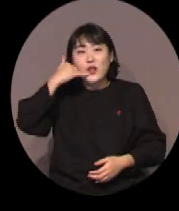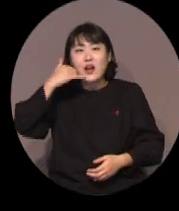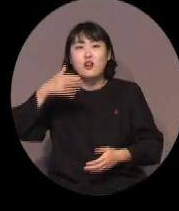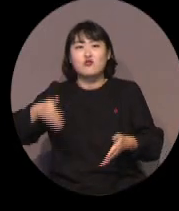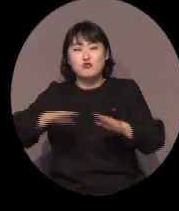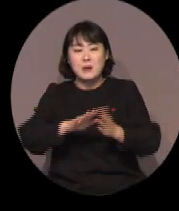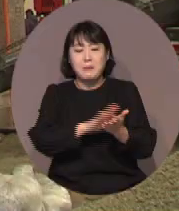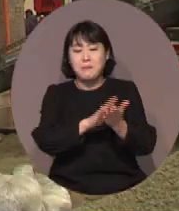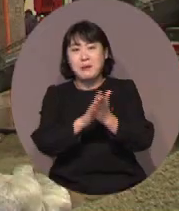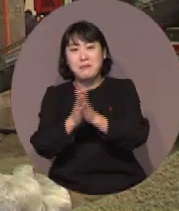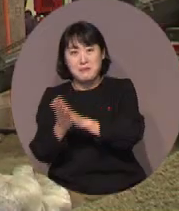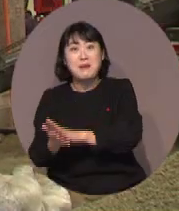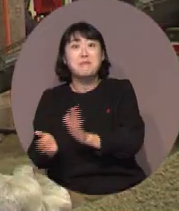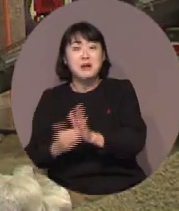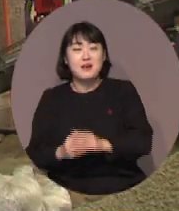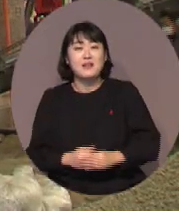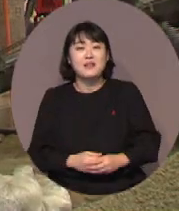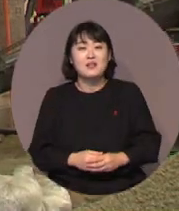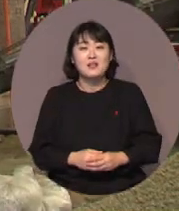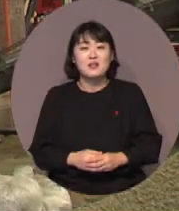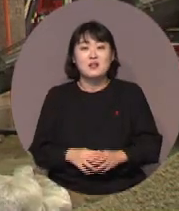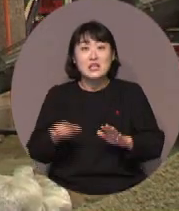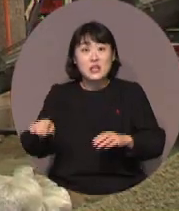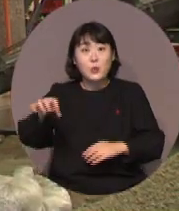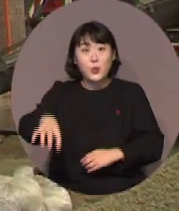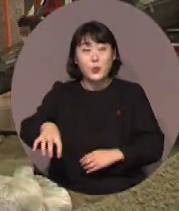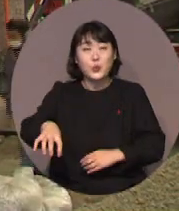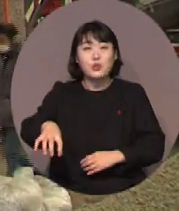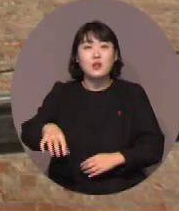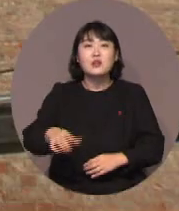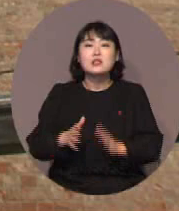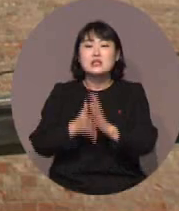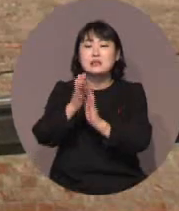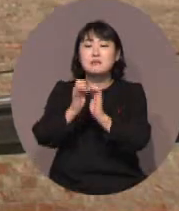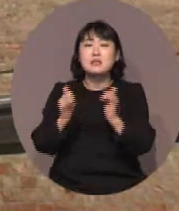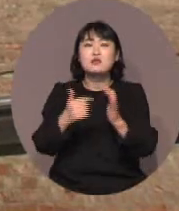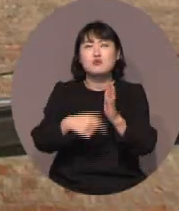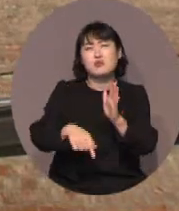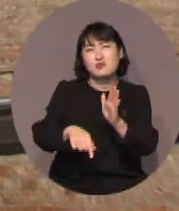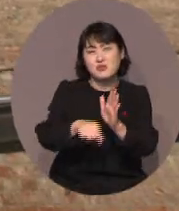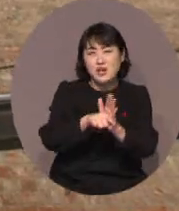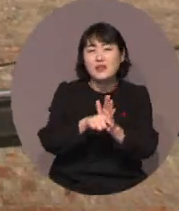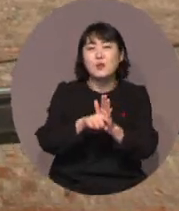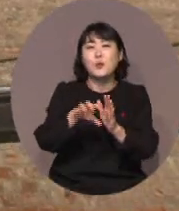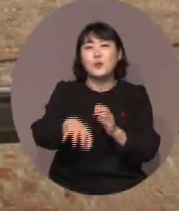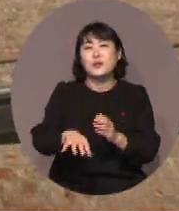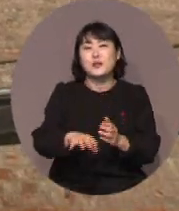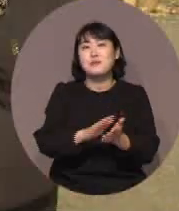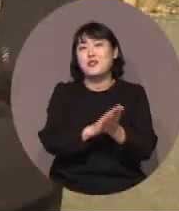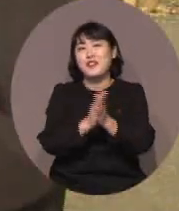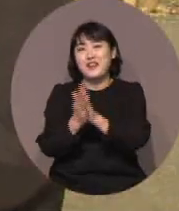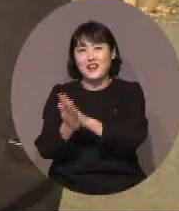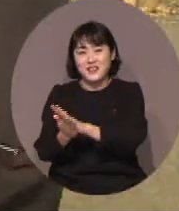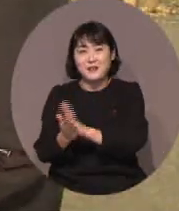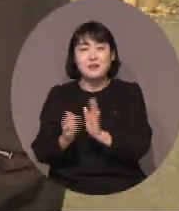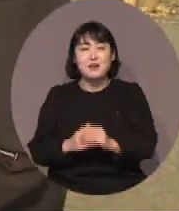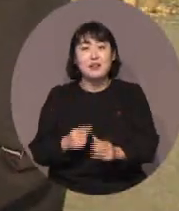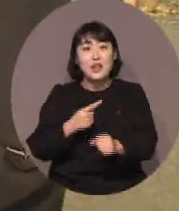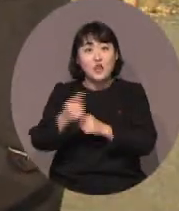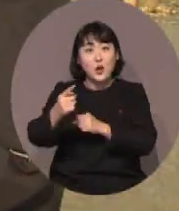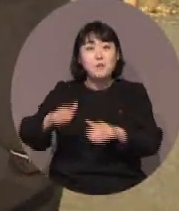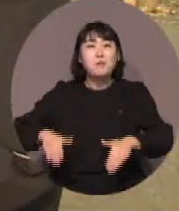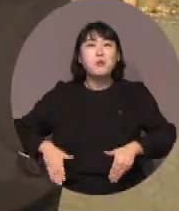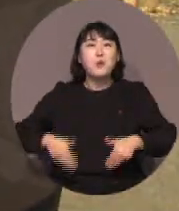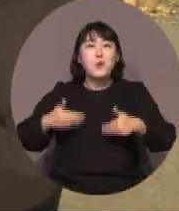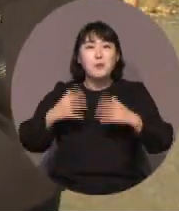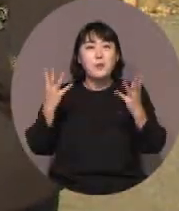변신을 거듭했습니다. 이 공간이 시민들을 위한 문화예술공간으로 재탄생했습니다. 내년 봄에